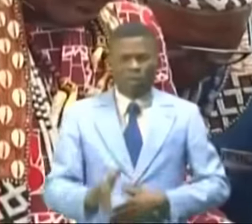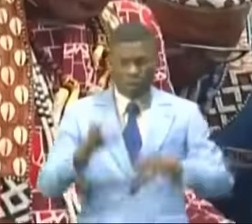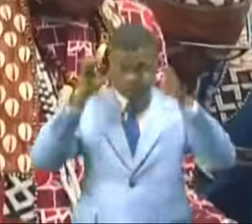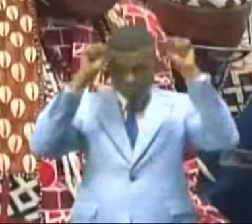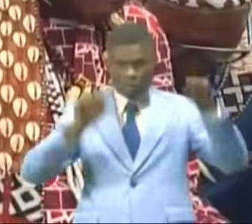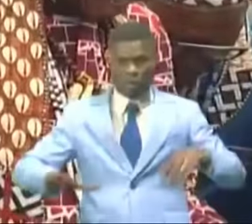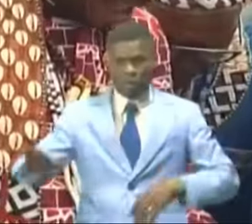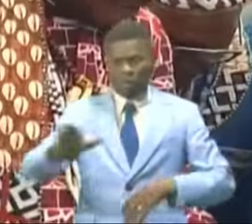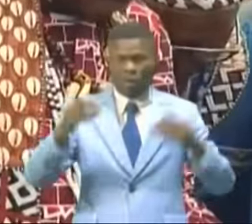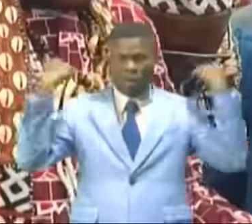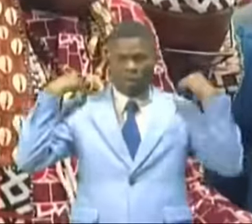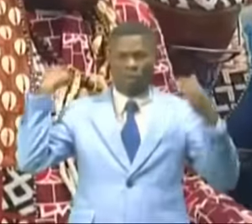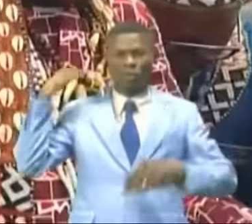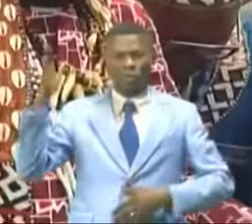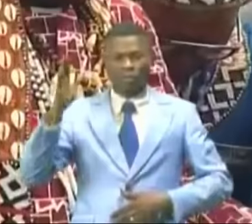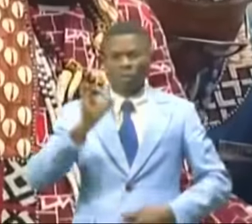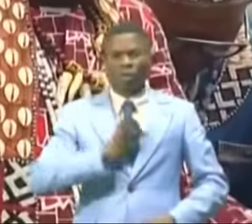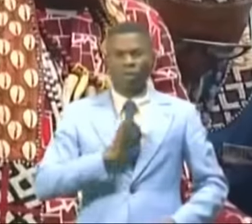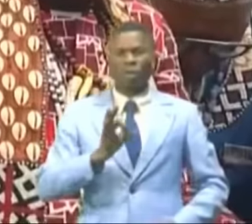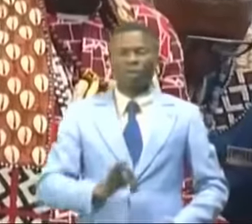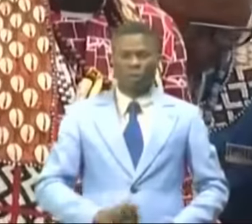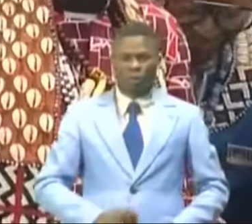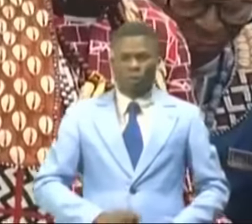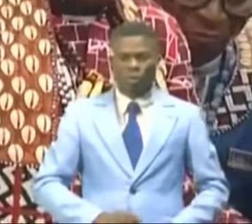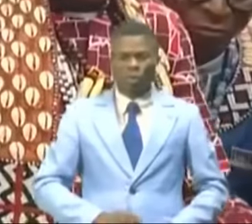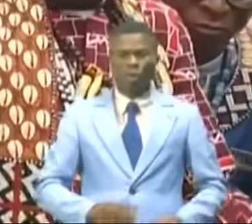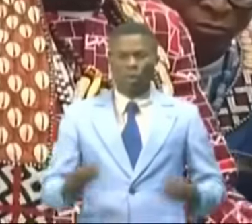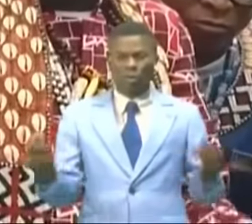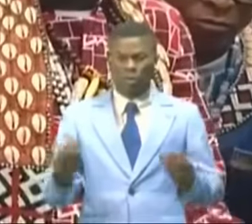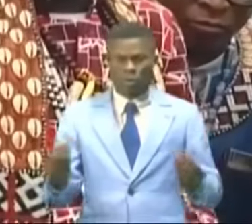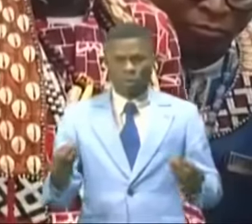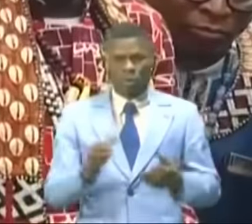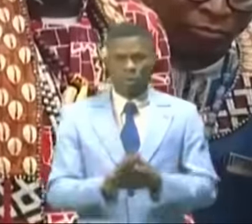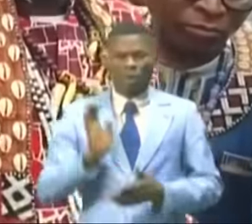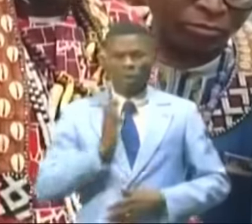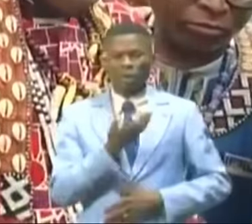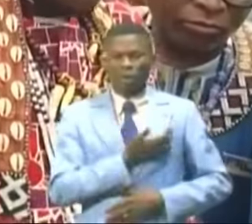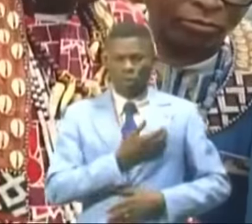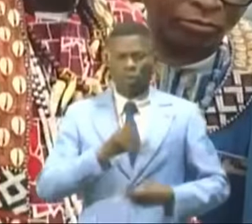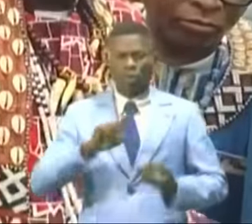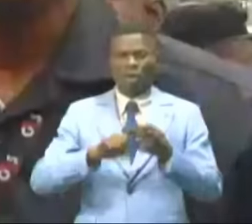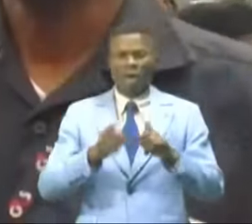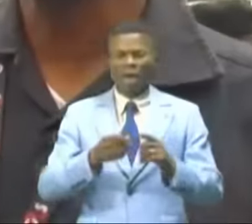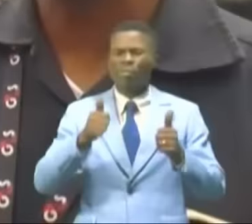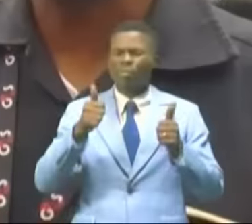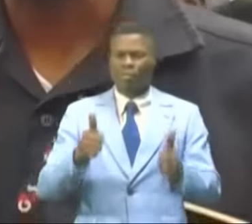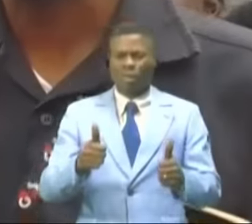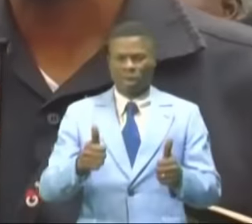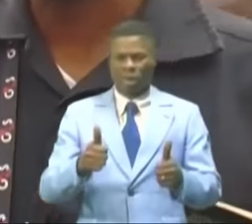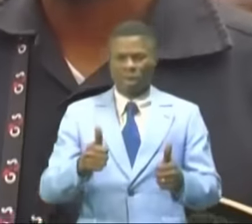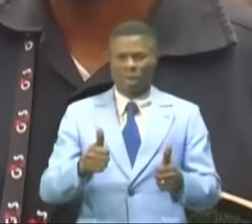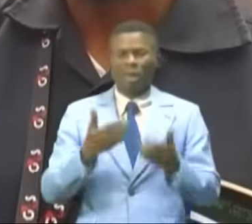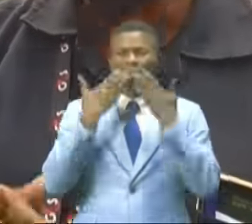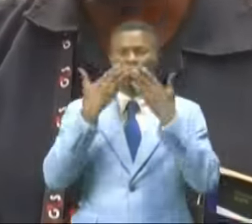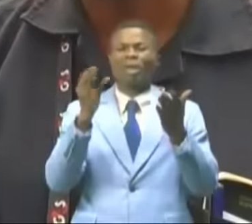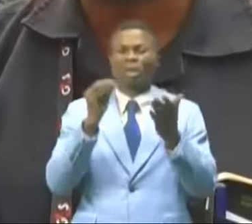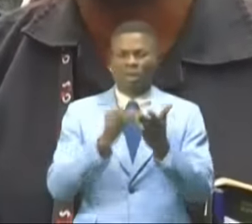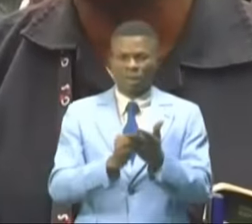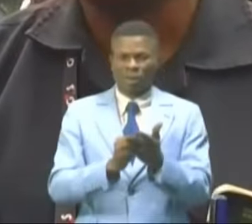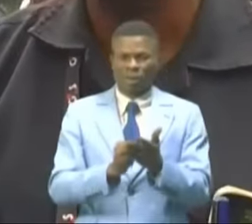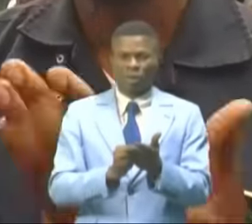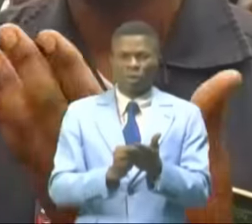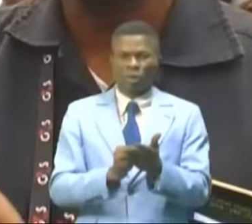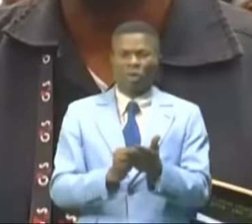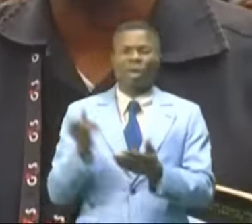de la République, chef de l'État, Félix Antoine Tshisekedi Tshilombo, notre allié naturel. Il vous remercie de venir qu'à